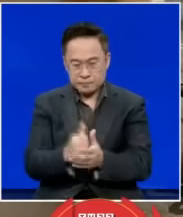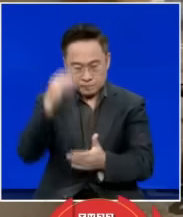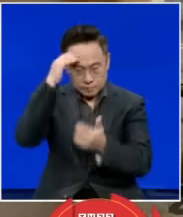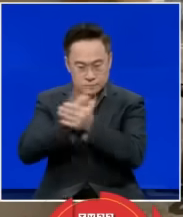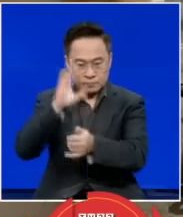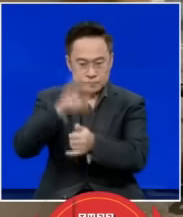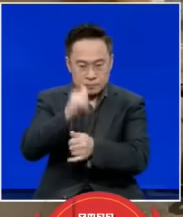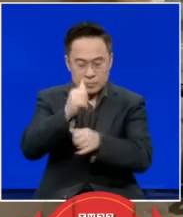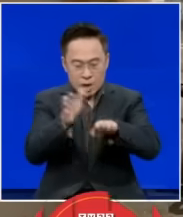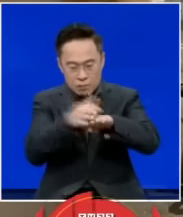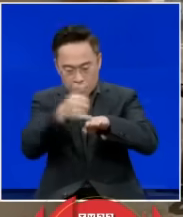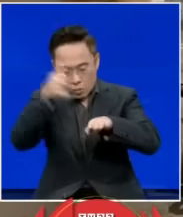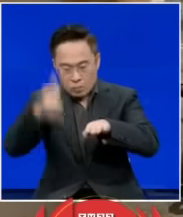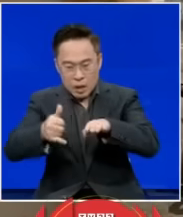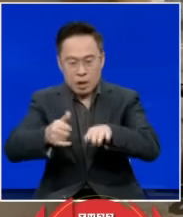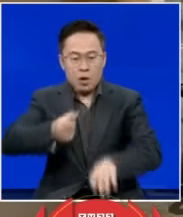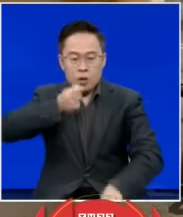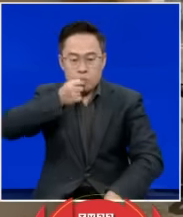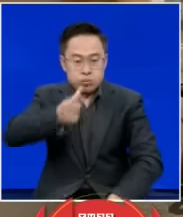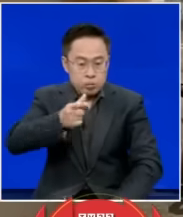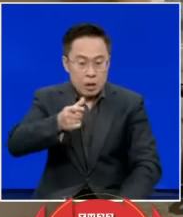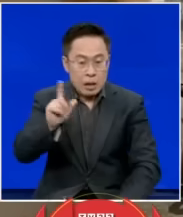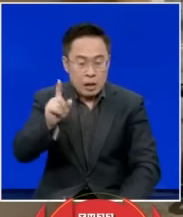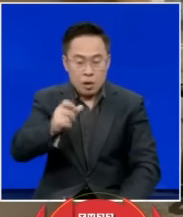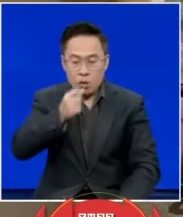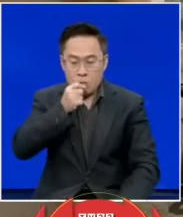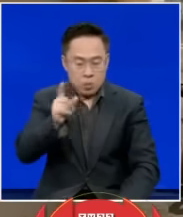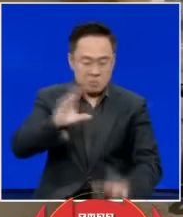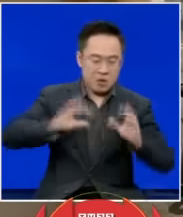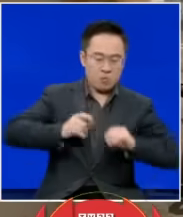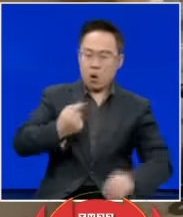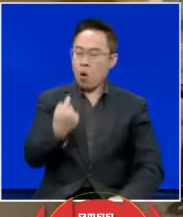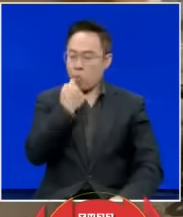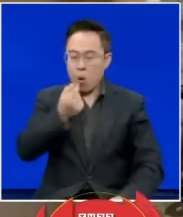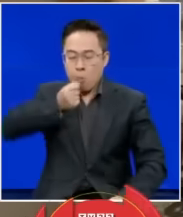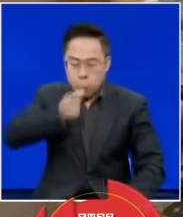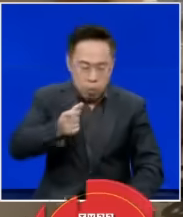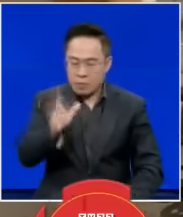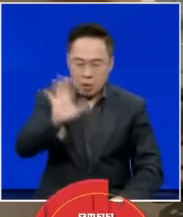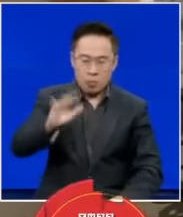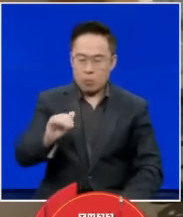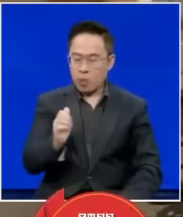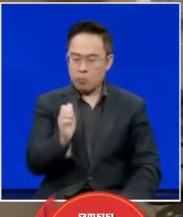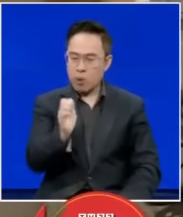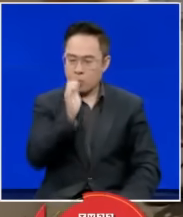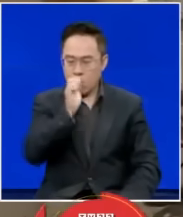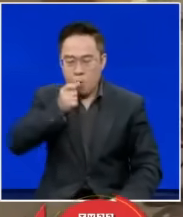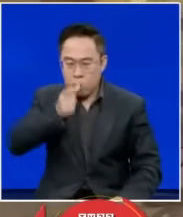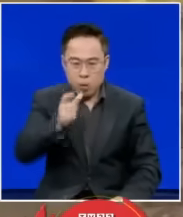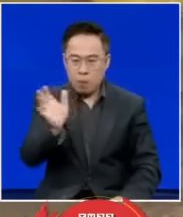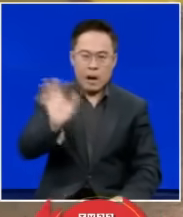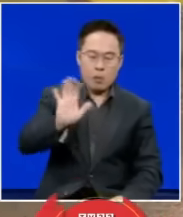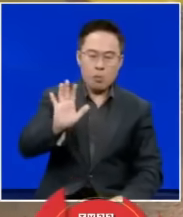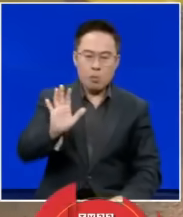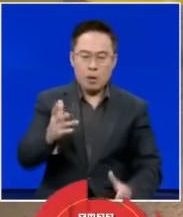ขับลงมาจากรถนะครับตรวจวัดปริมาณแอลกอฮอล์แล้วคนขับก็ไม่ยอมให้ตรวจอีกทางดาบตำรวจพัชรพลก็เลยใช้เ